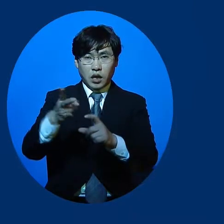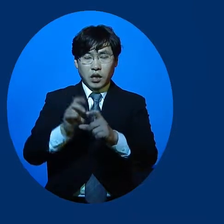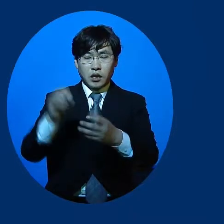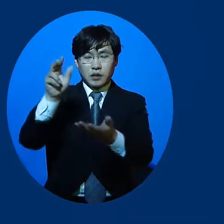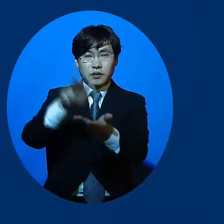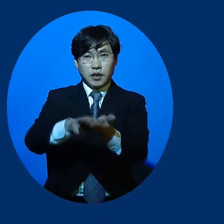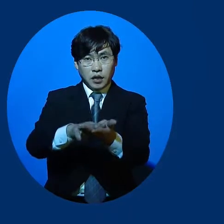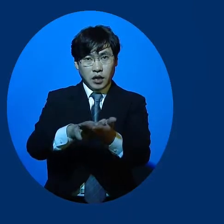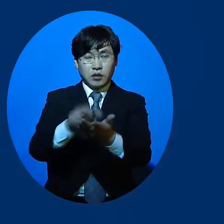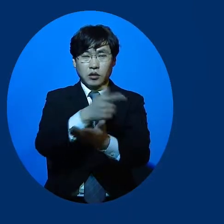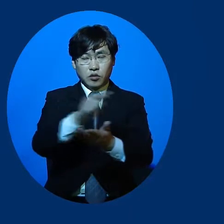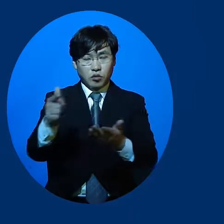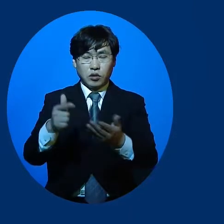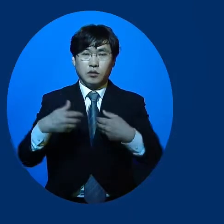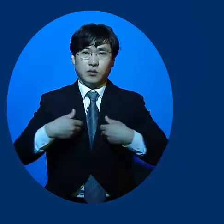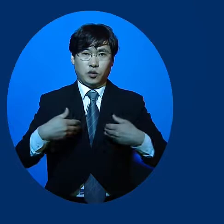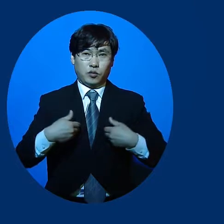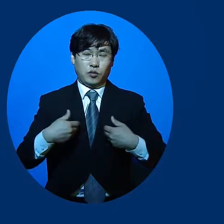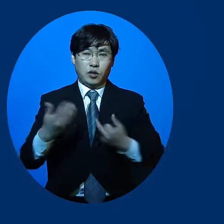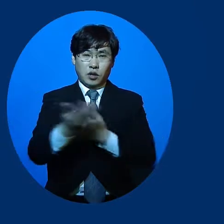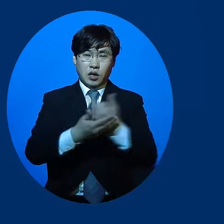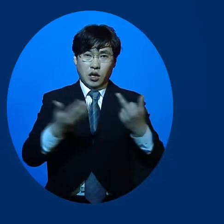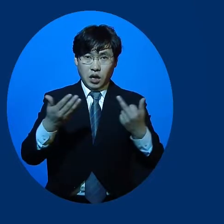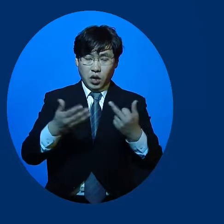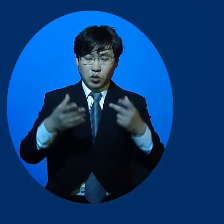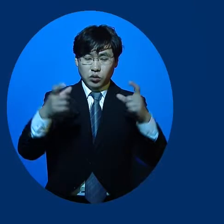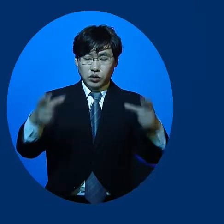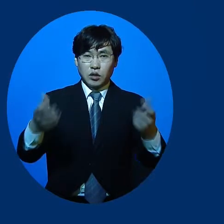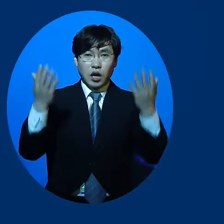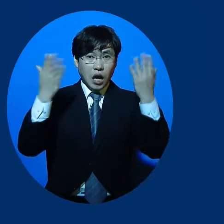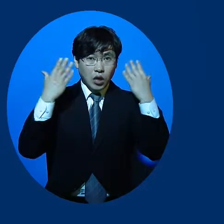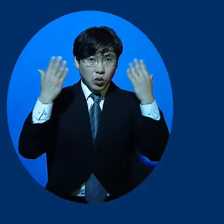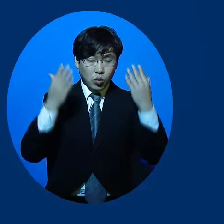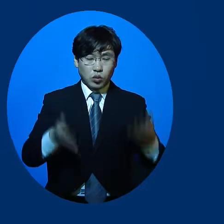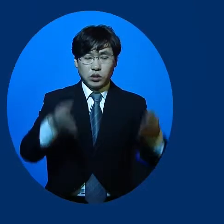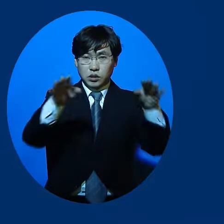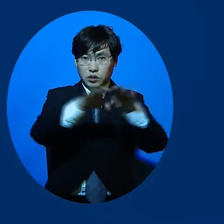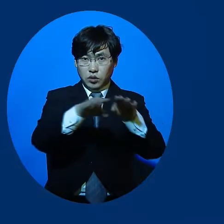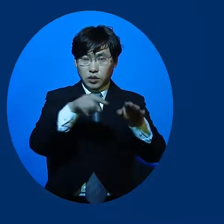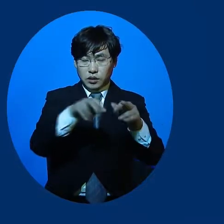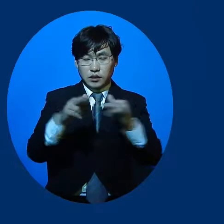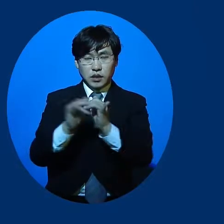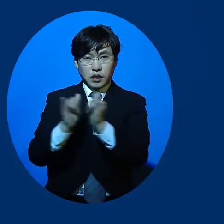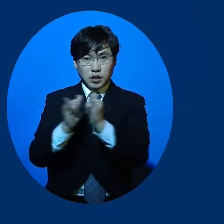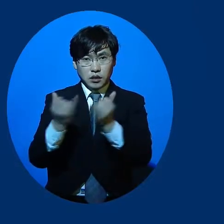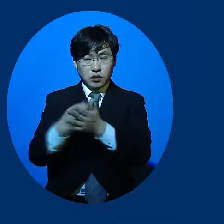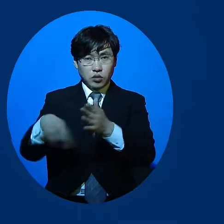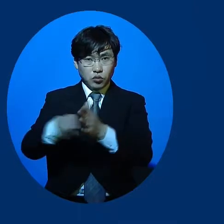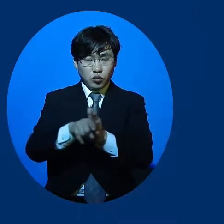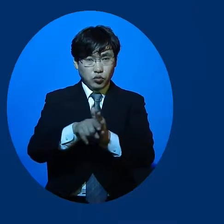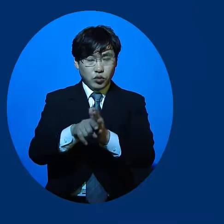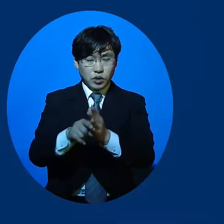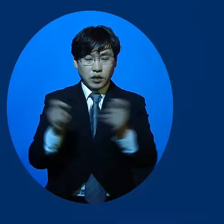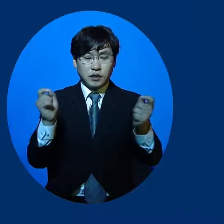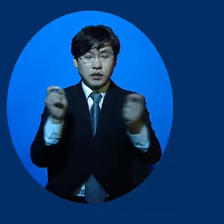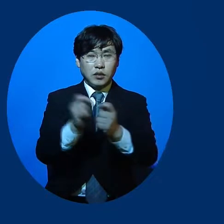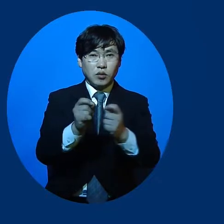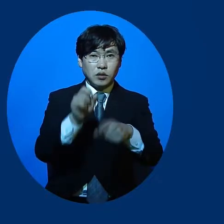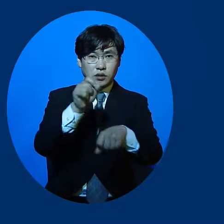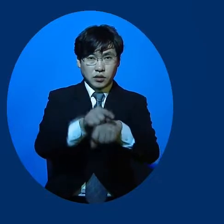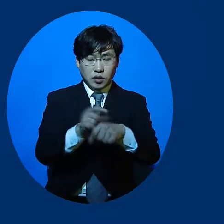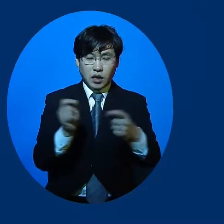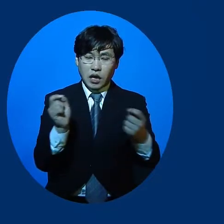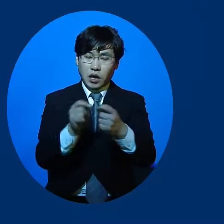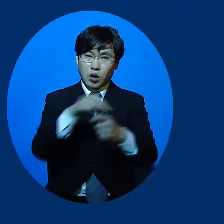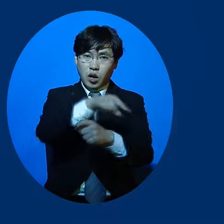필요합니다. 이에 따라서 강원도 내 학교 체육시설 가운데 장애인들의 접근성이 좋은 학교를